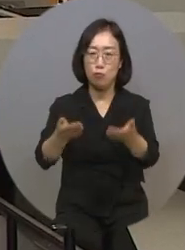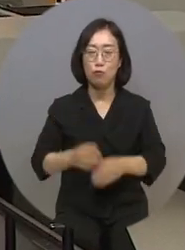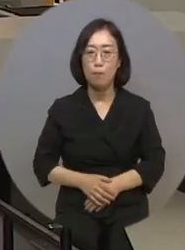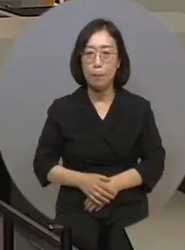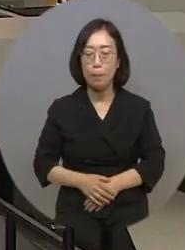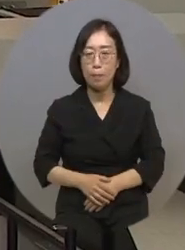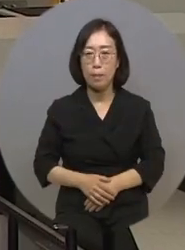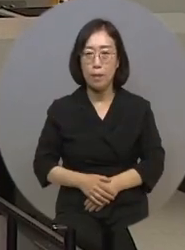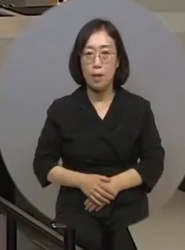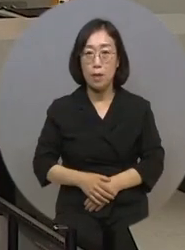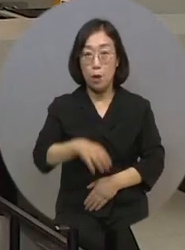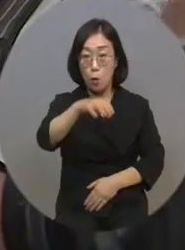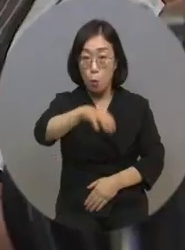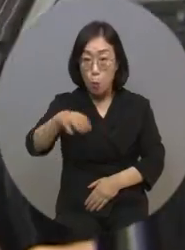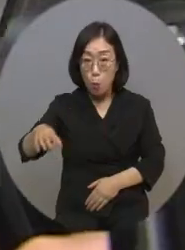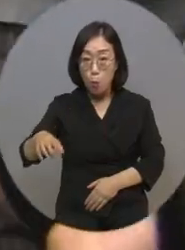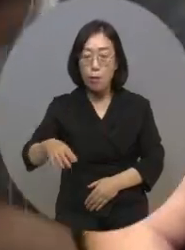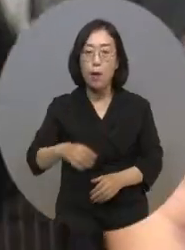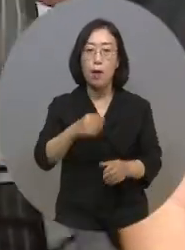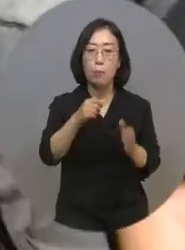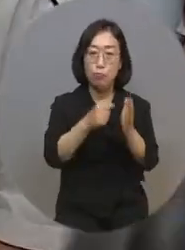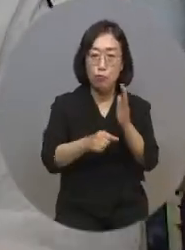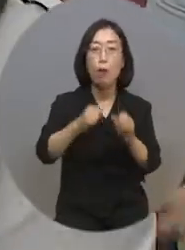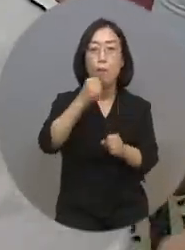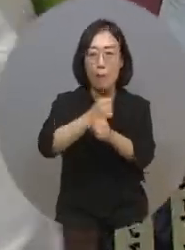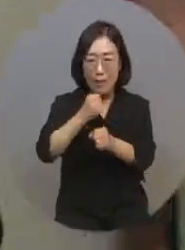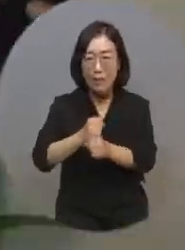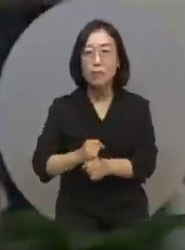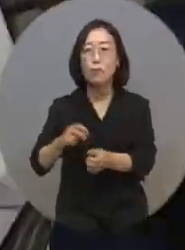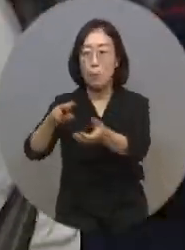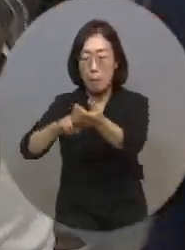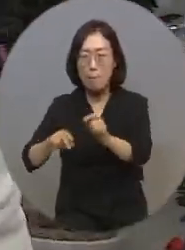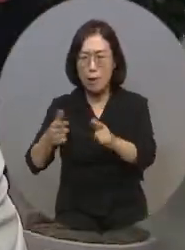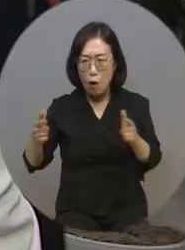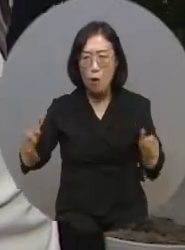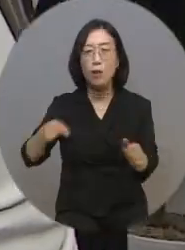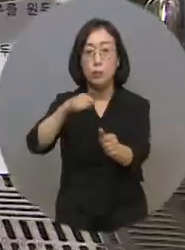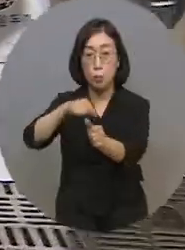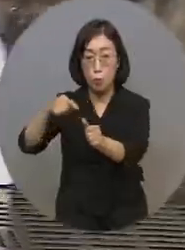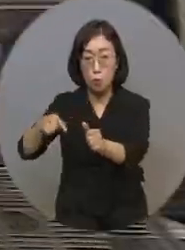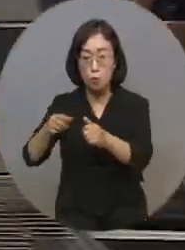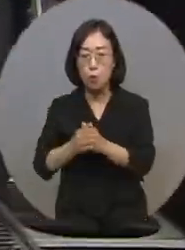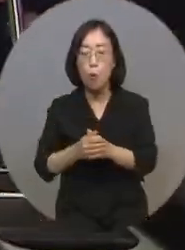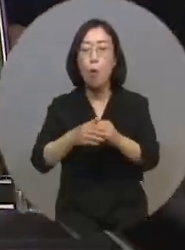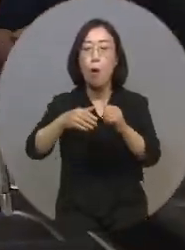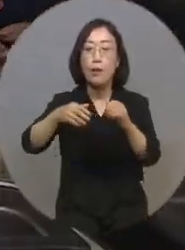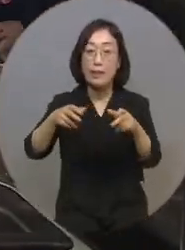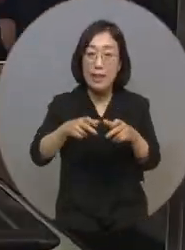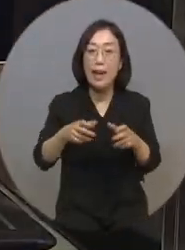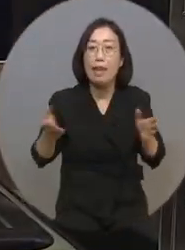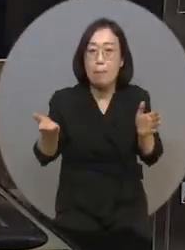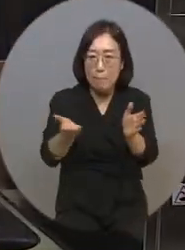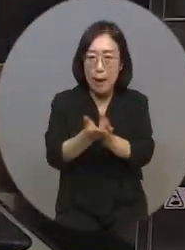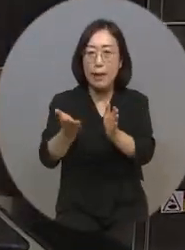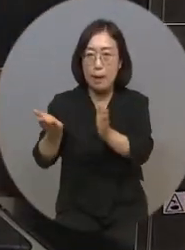시설은 생산부터 판매까지 창업 단계별로 필요한 교육과 지원을 발달장애인 맞춤형으로